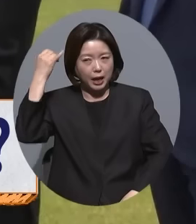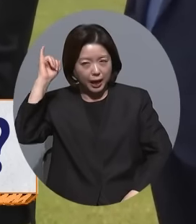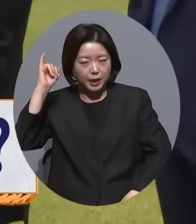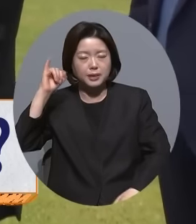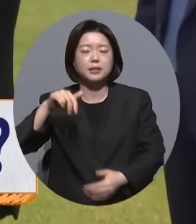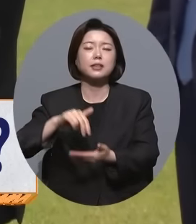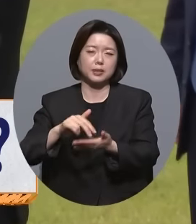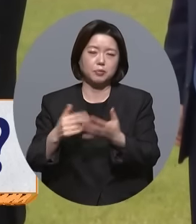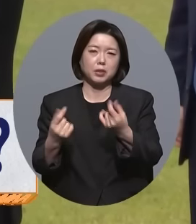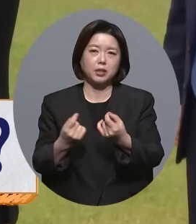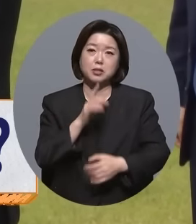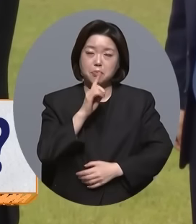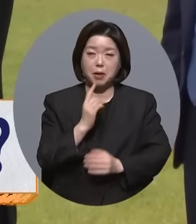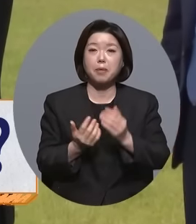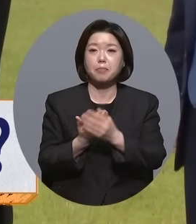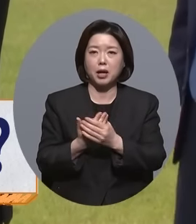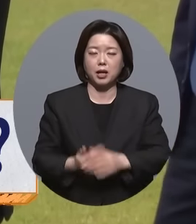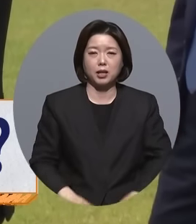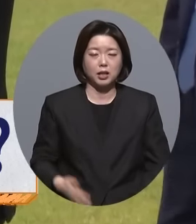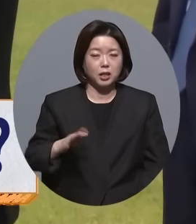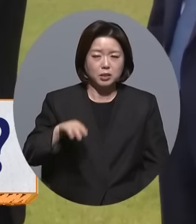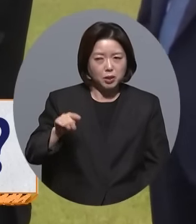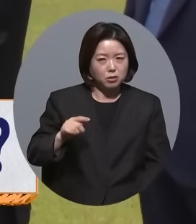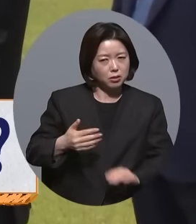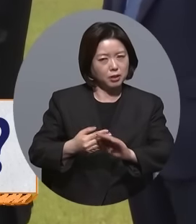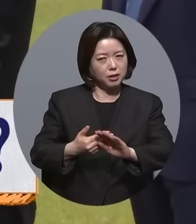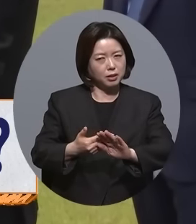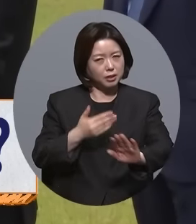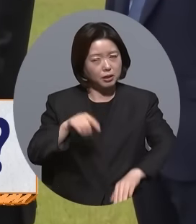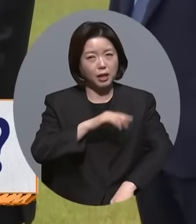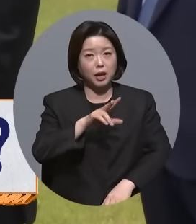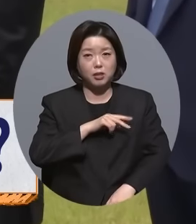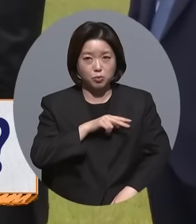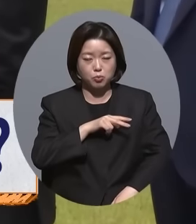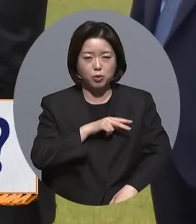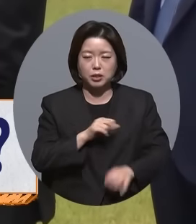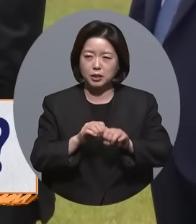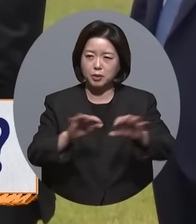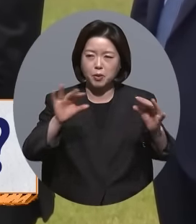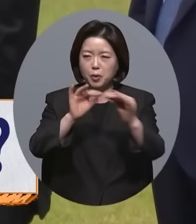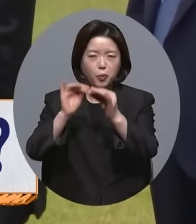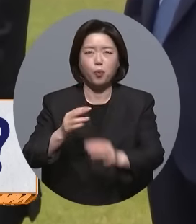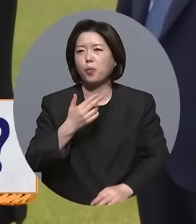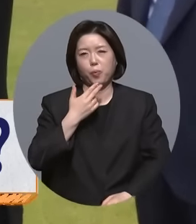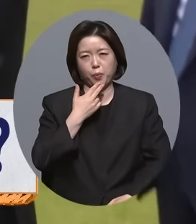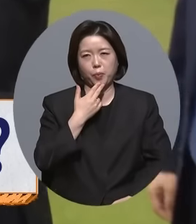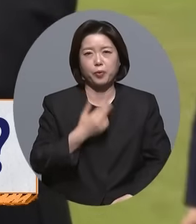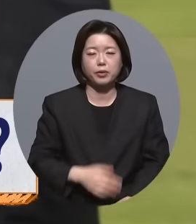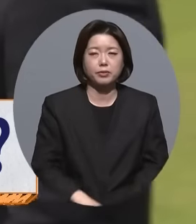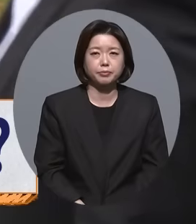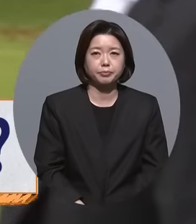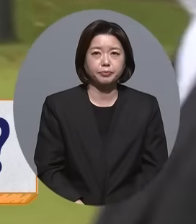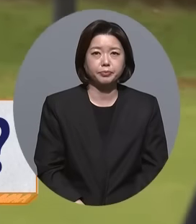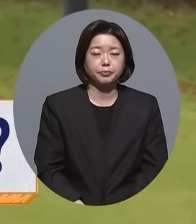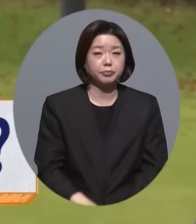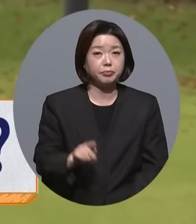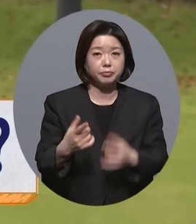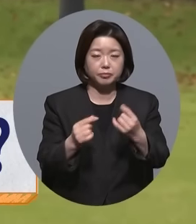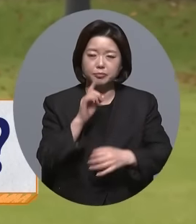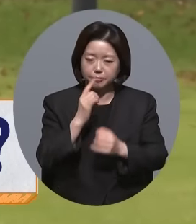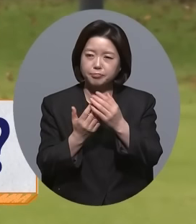사실입니다. 그러나 그게 뭐 아직까지 다른 의원들에게 널리 퍼져 있는 건 아닌 것 같고요. 그런